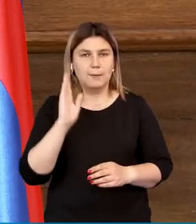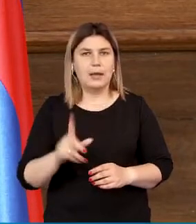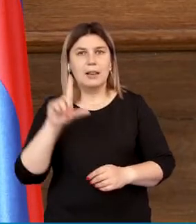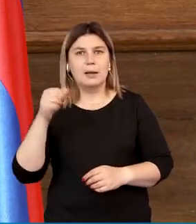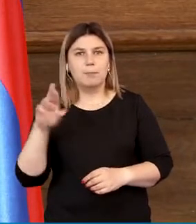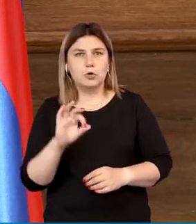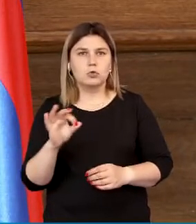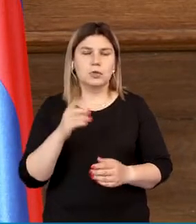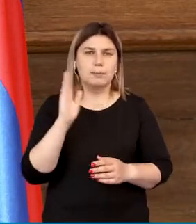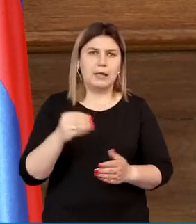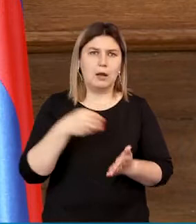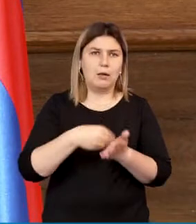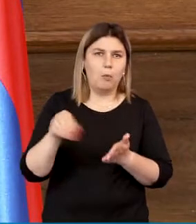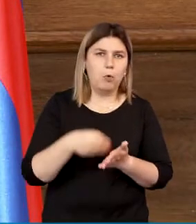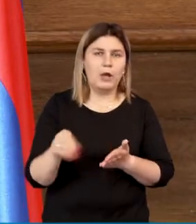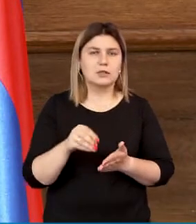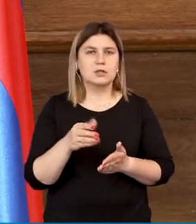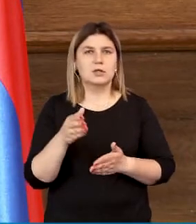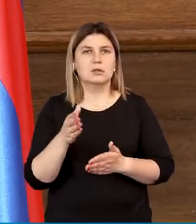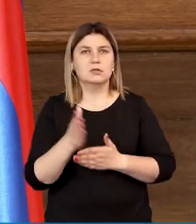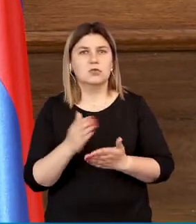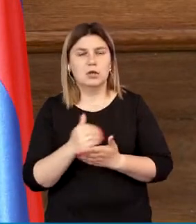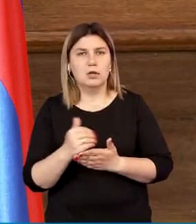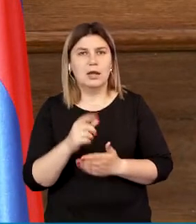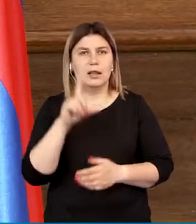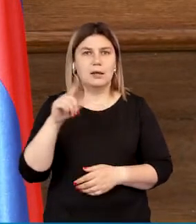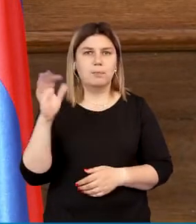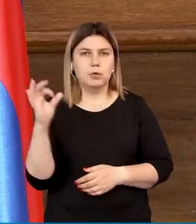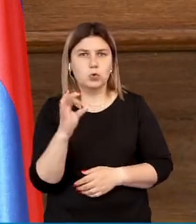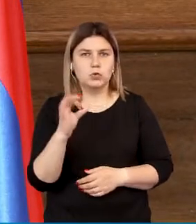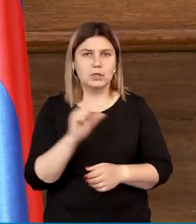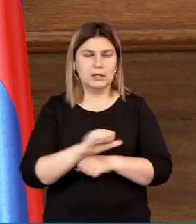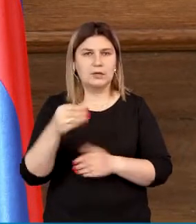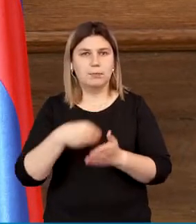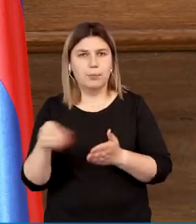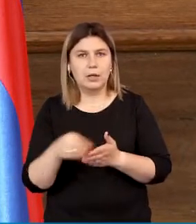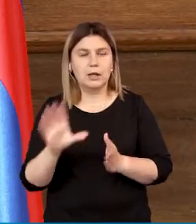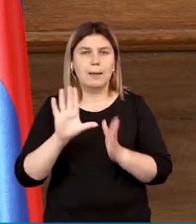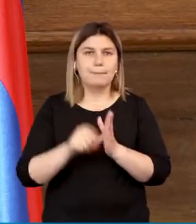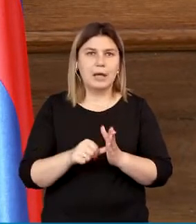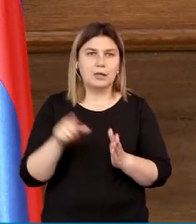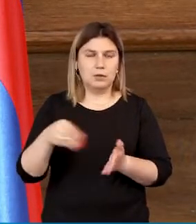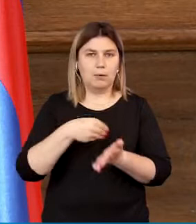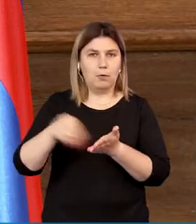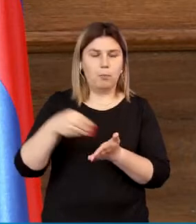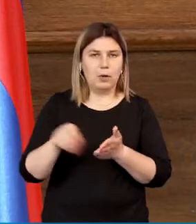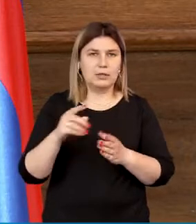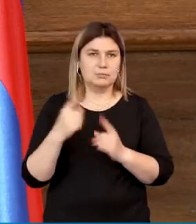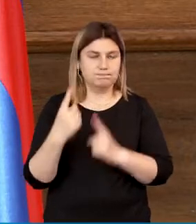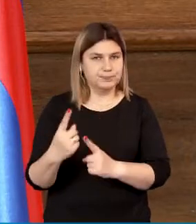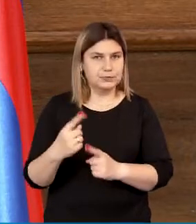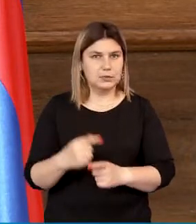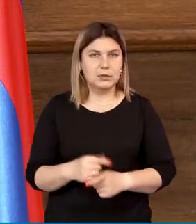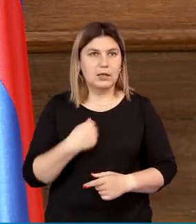jakimiś opłatami? Część funkcjonalności na Librusie jest płatnych. Czy miasto bierze opłatę na siebie? Pani Dorota,